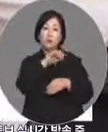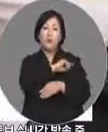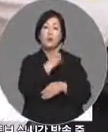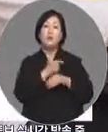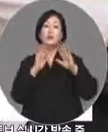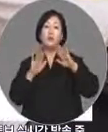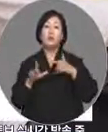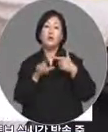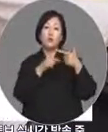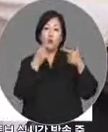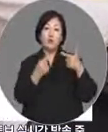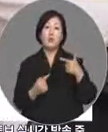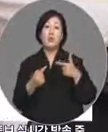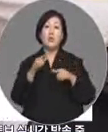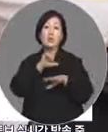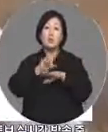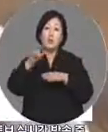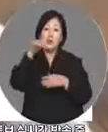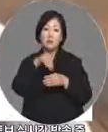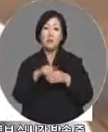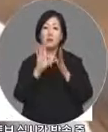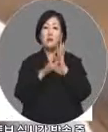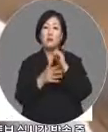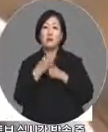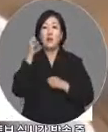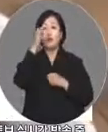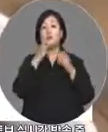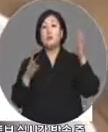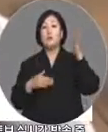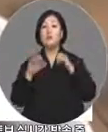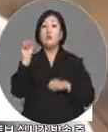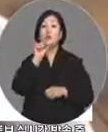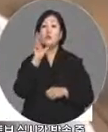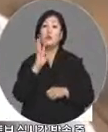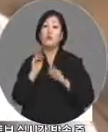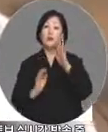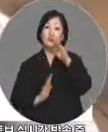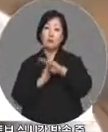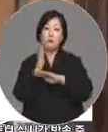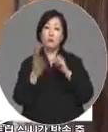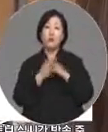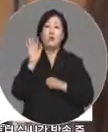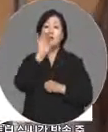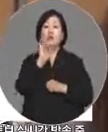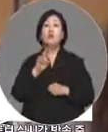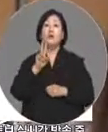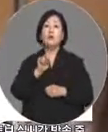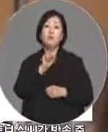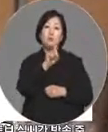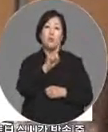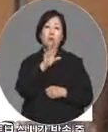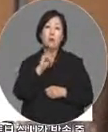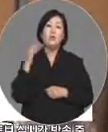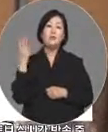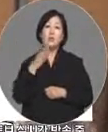오는 6월 1일 지방선거에선 울산의 고3 유권자가 5천 명을 넘고 전국적으로는 21만